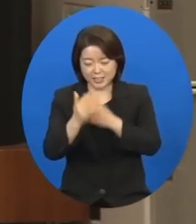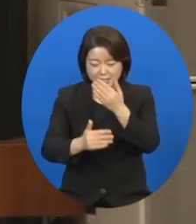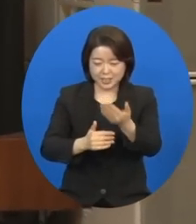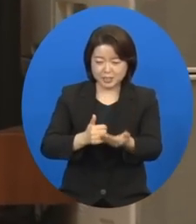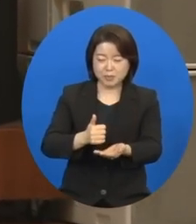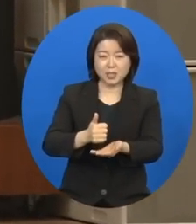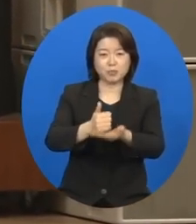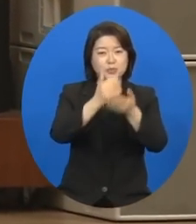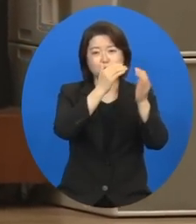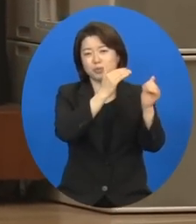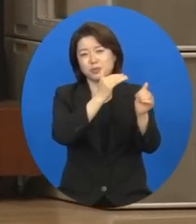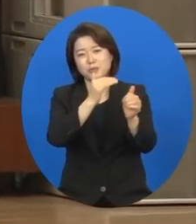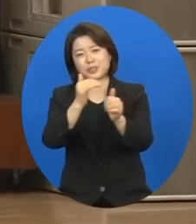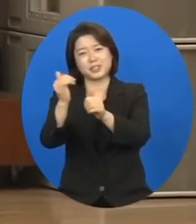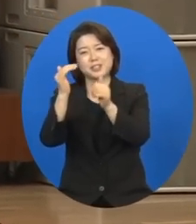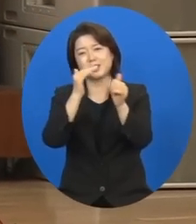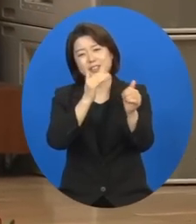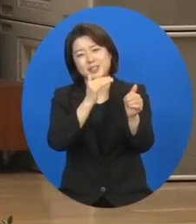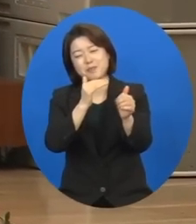하나님의